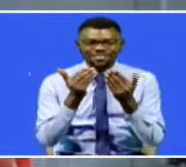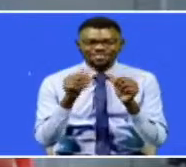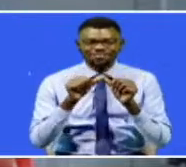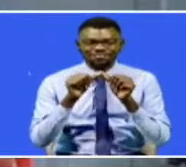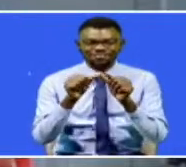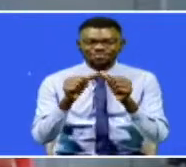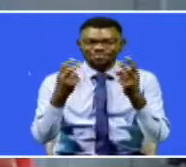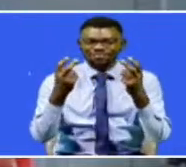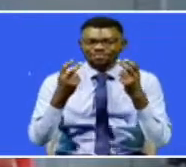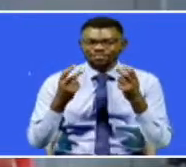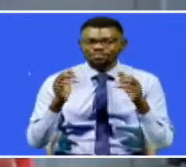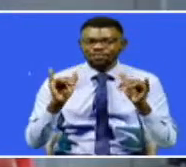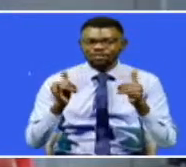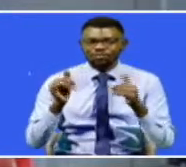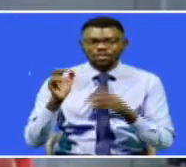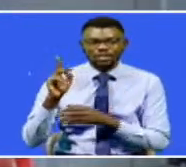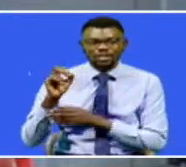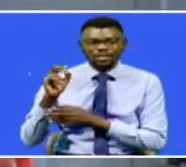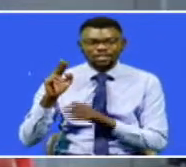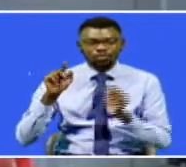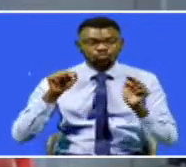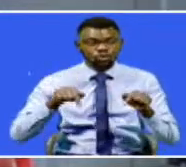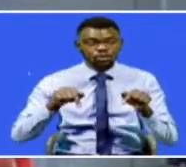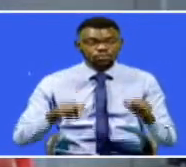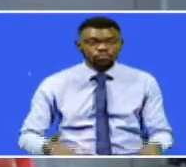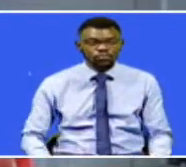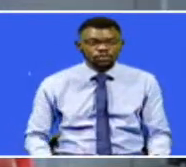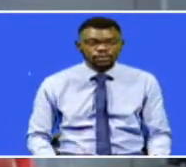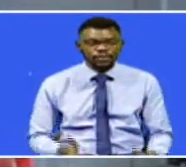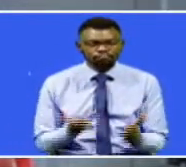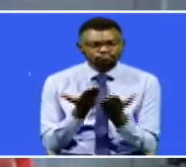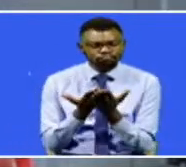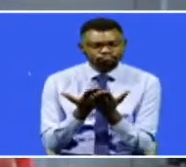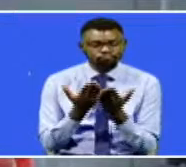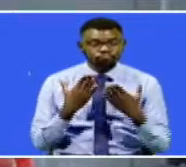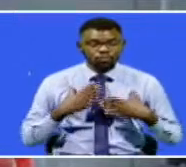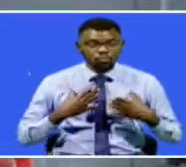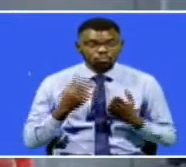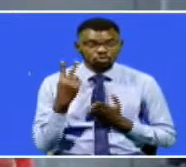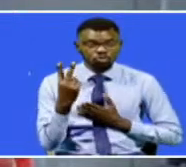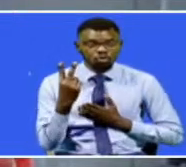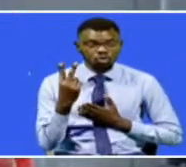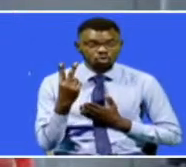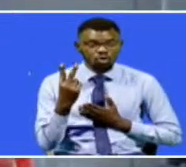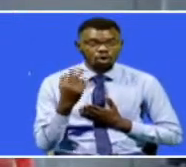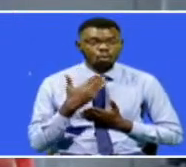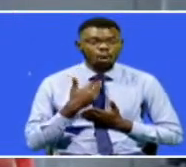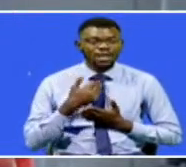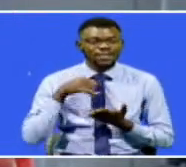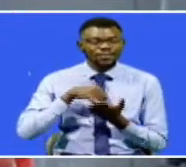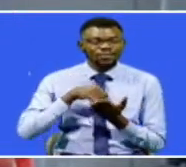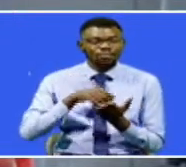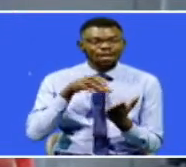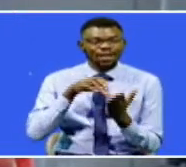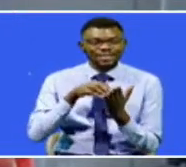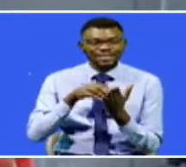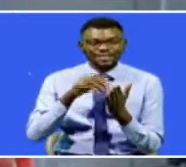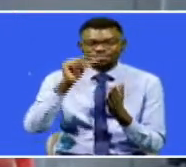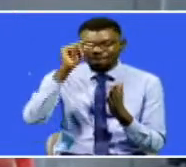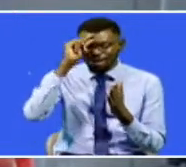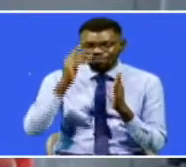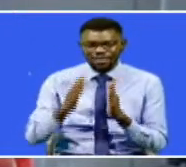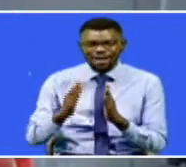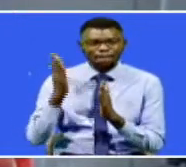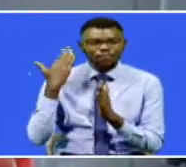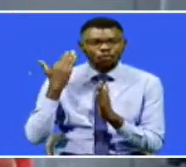kuchagua kutazama taarifa za KTN leo. Ombi la watu wawili ambao walikuwa wakitaka kujumuishwa katika kesi aliyekuwa gavana wa Nairobi